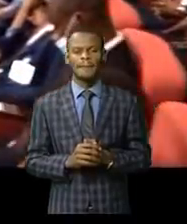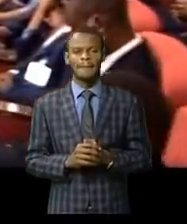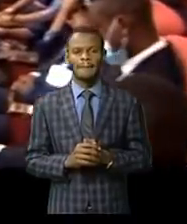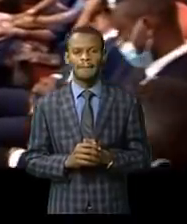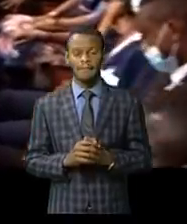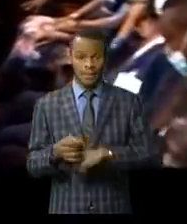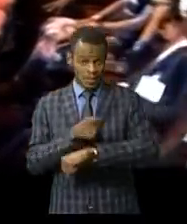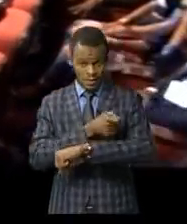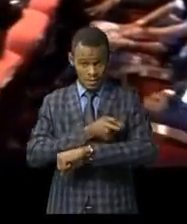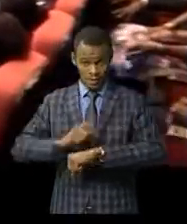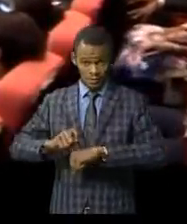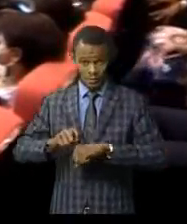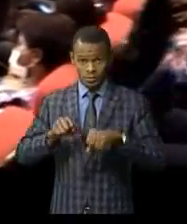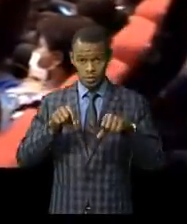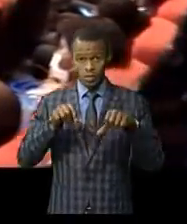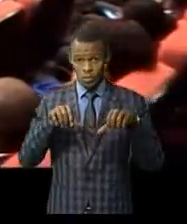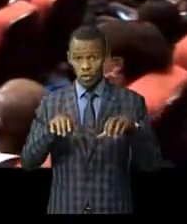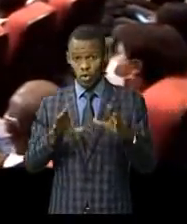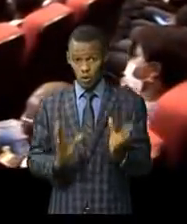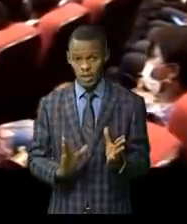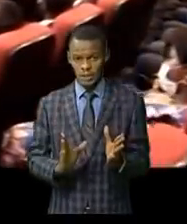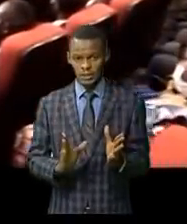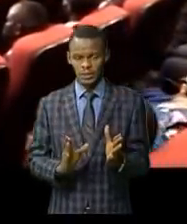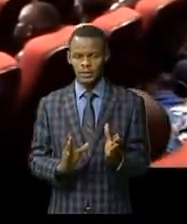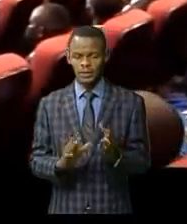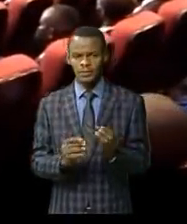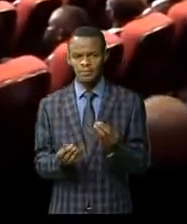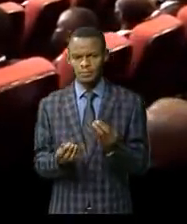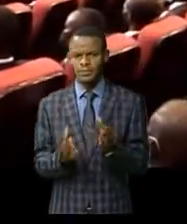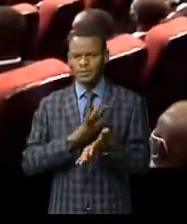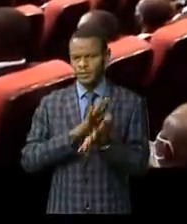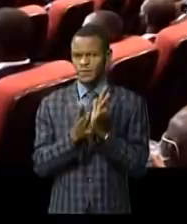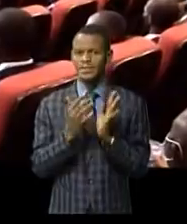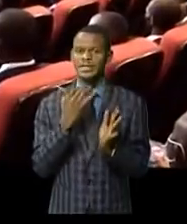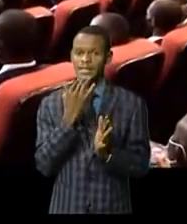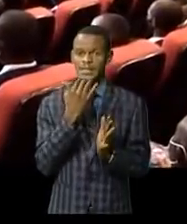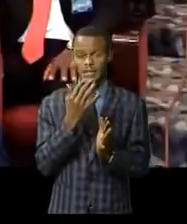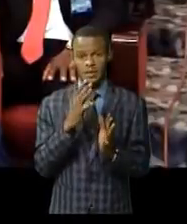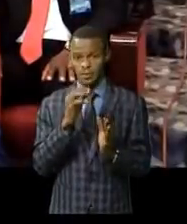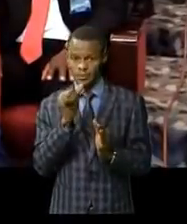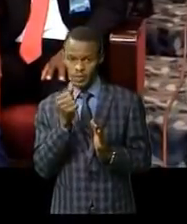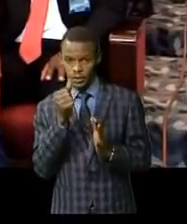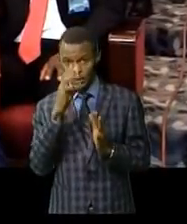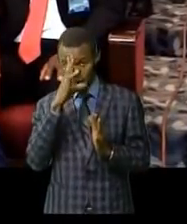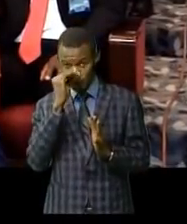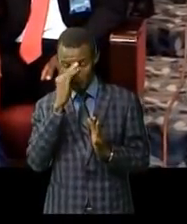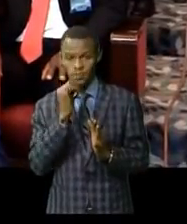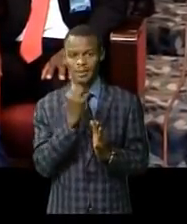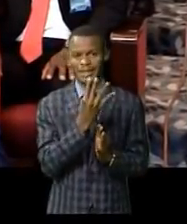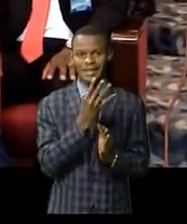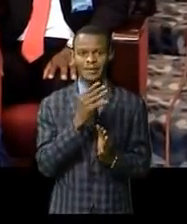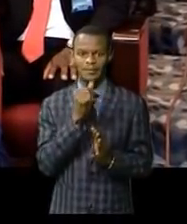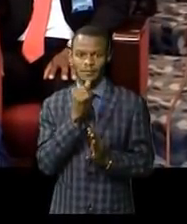L'administration congolaise s'est enrichie avec 99 nouveaux cadres, 10 femmes, 89 hommes, lauréats de la 6e édition de l'École nationale